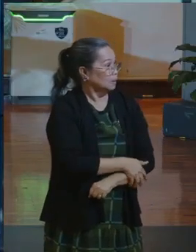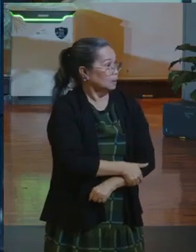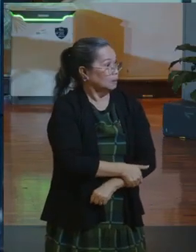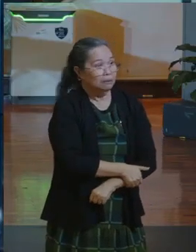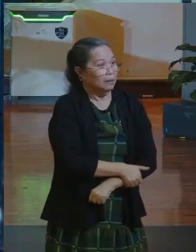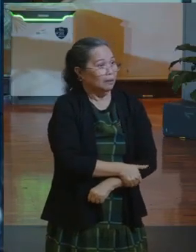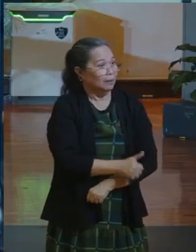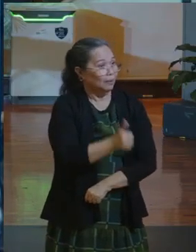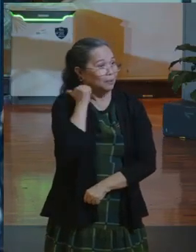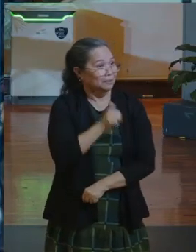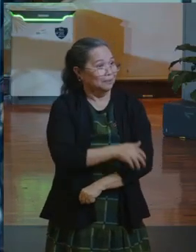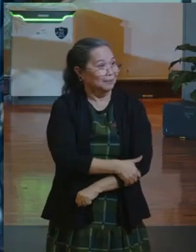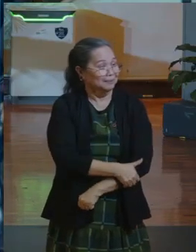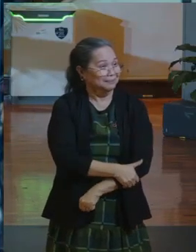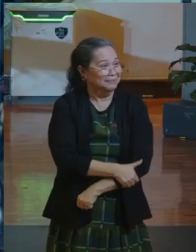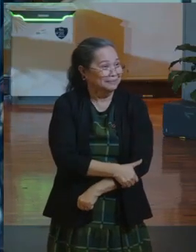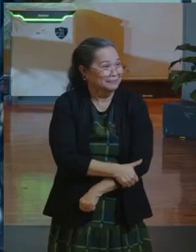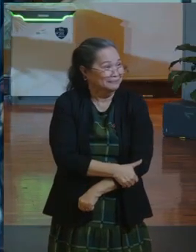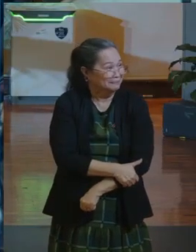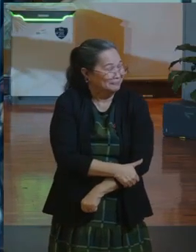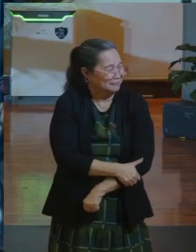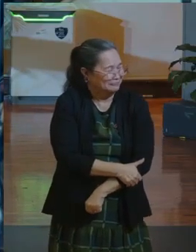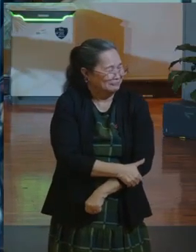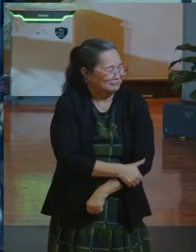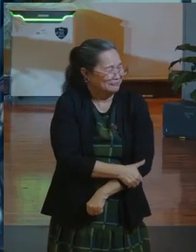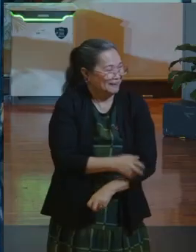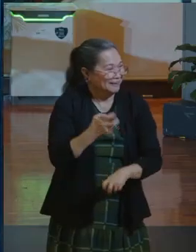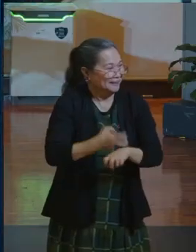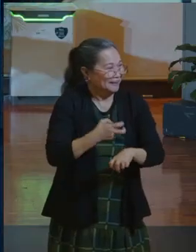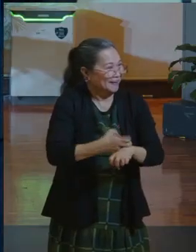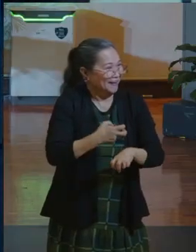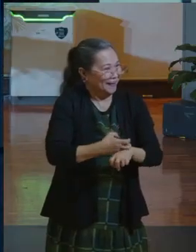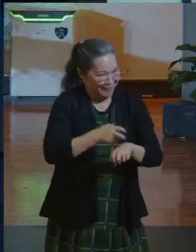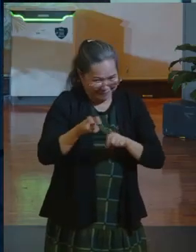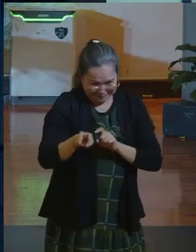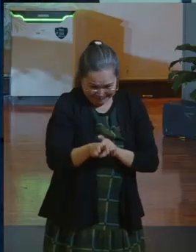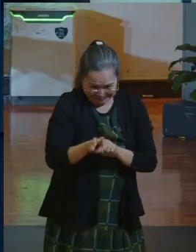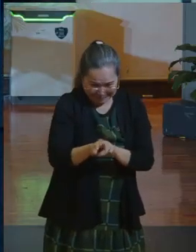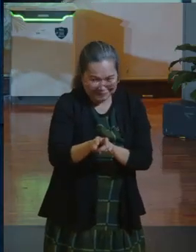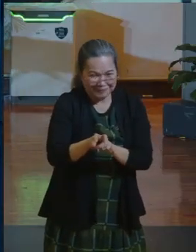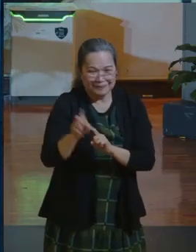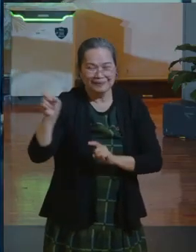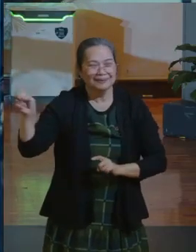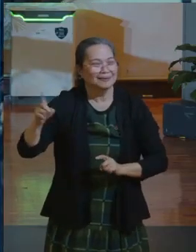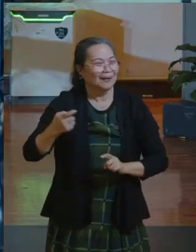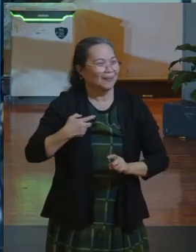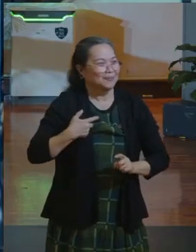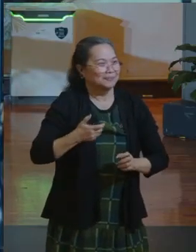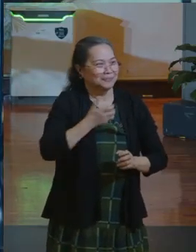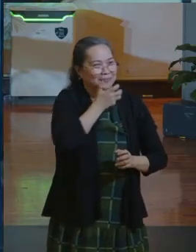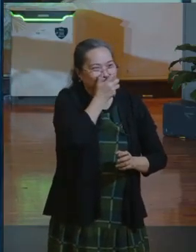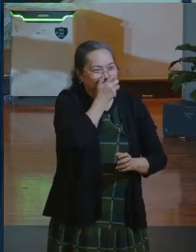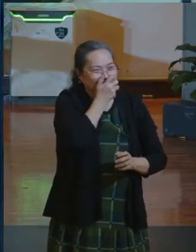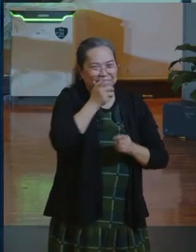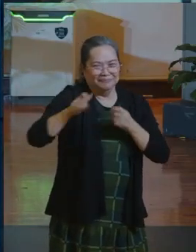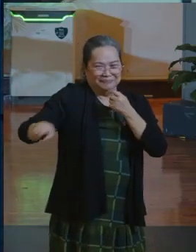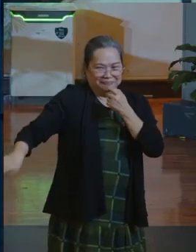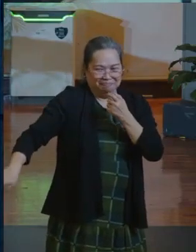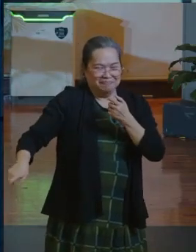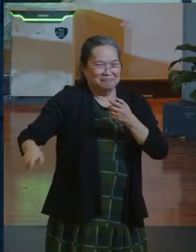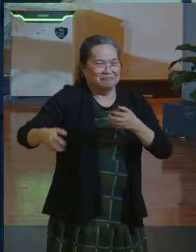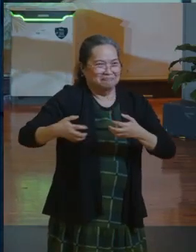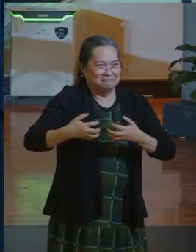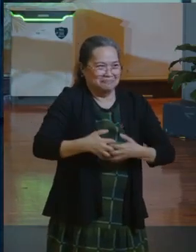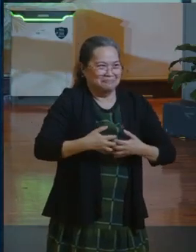galongan? Ako medyo mahirap po akong bumiyahe dahil meron po akong dalang BiPAP machine, kailangan dala ko po yun. Kung